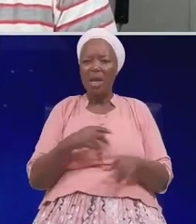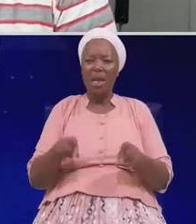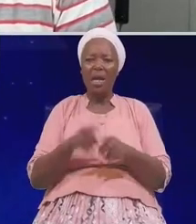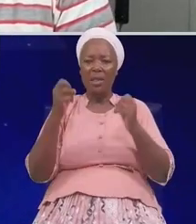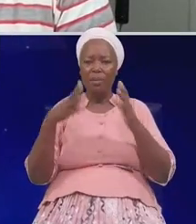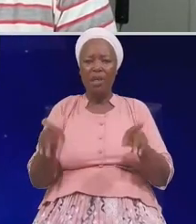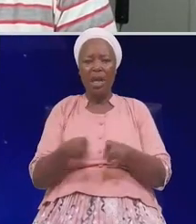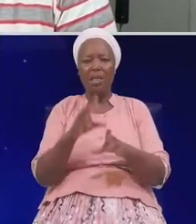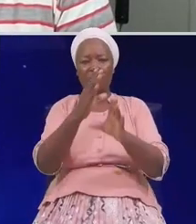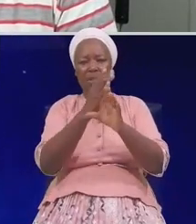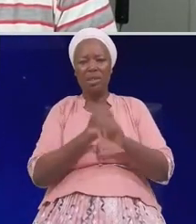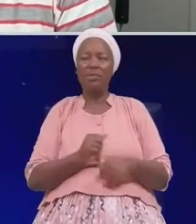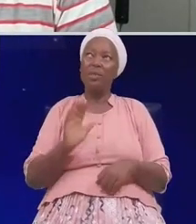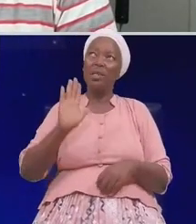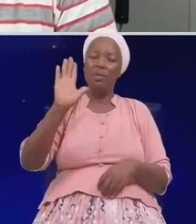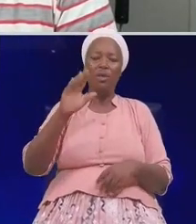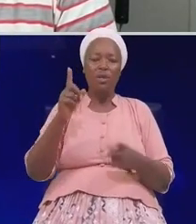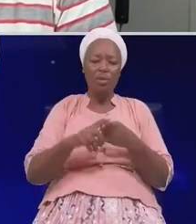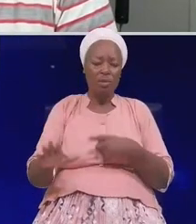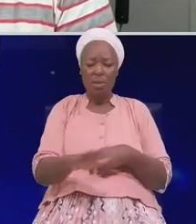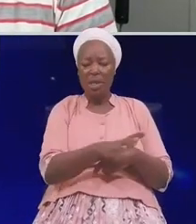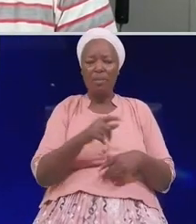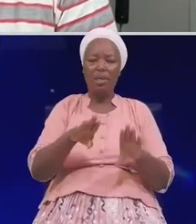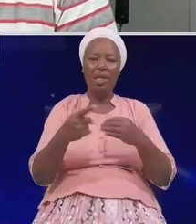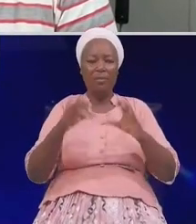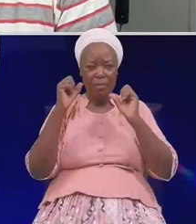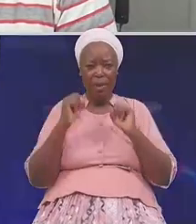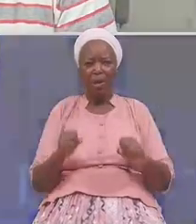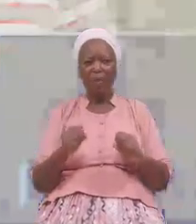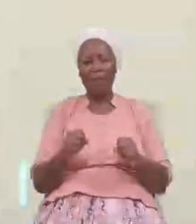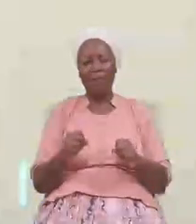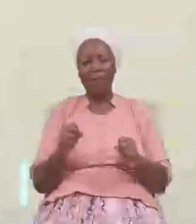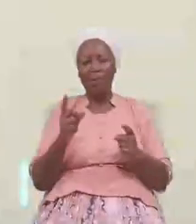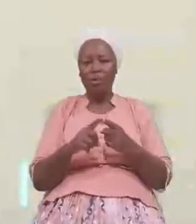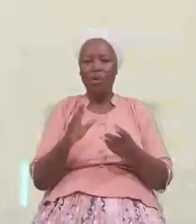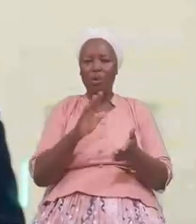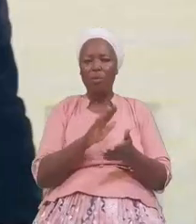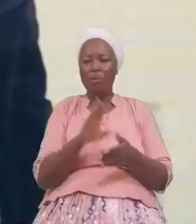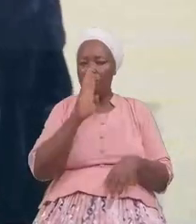reçu, il leur a donné le pouvoir de devenir enfants de Dieu.